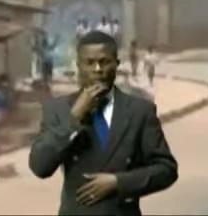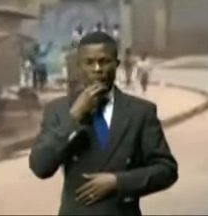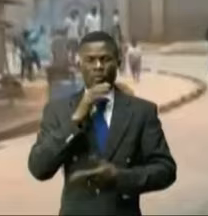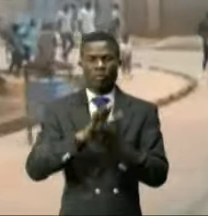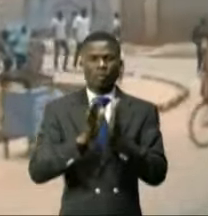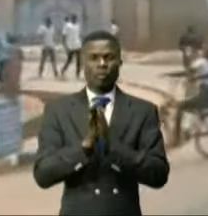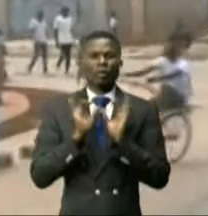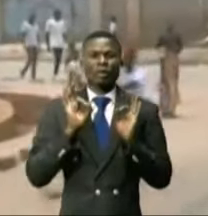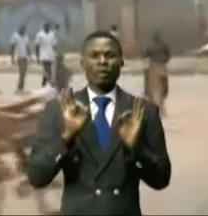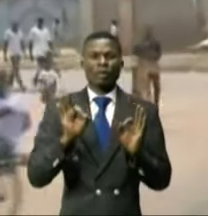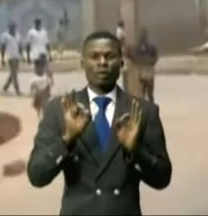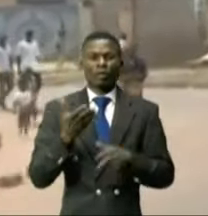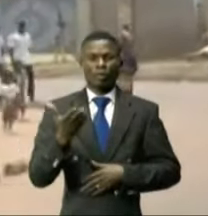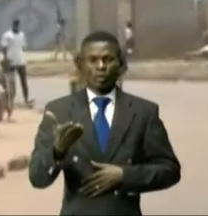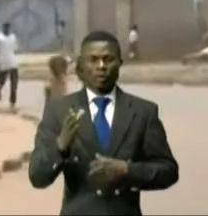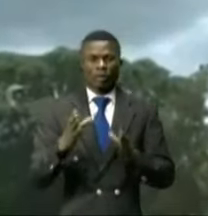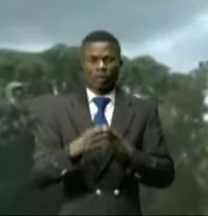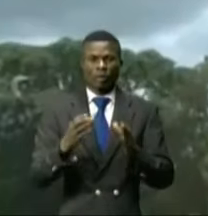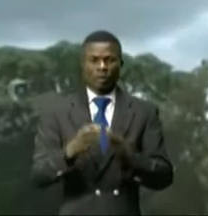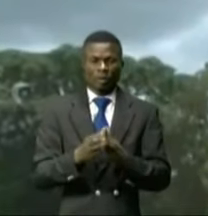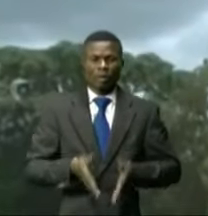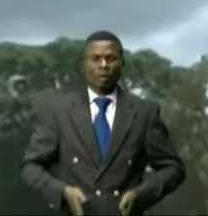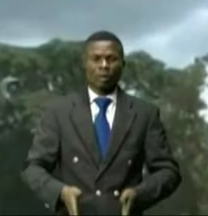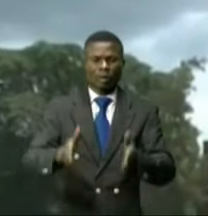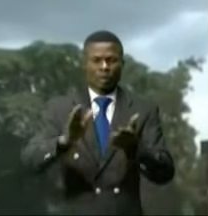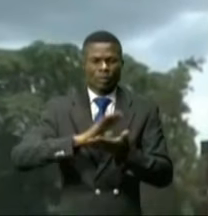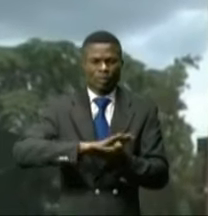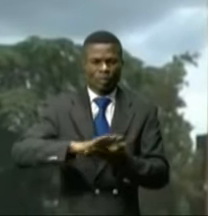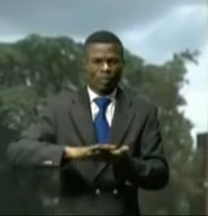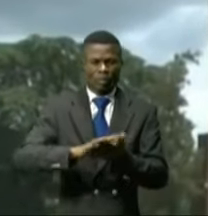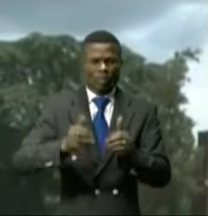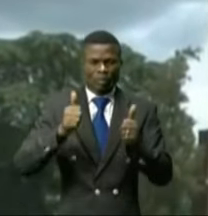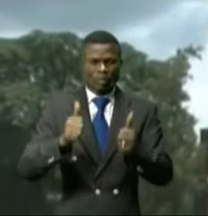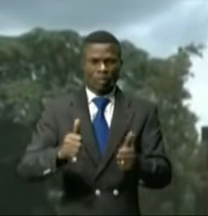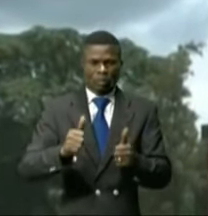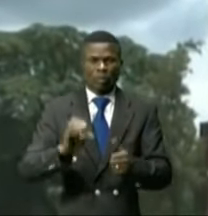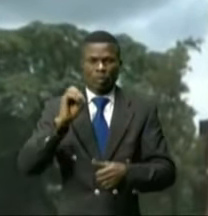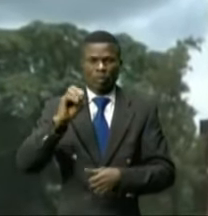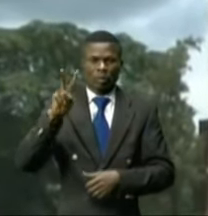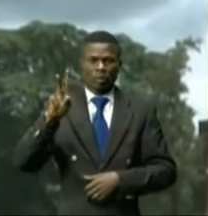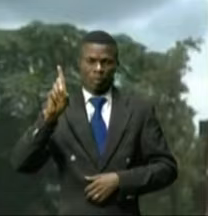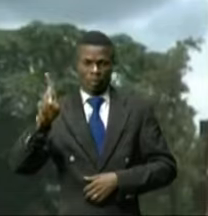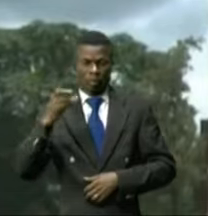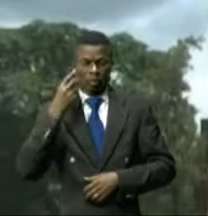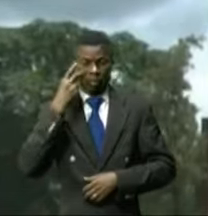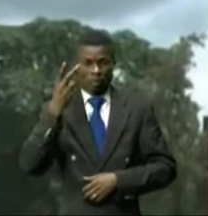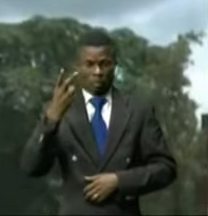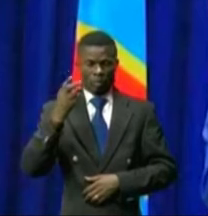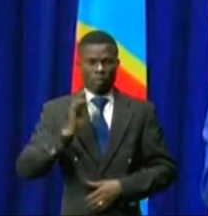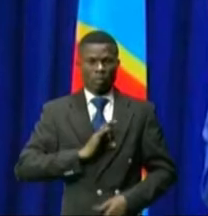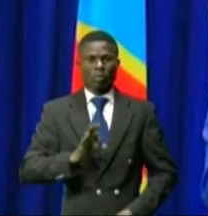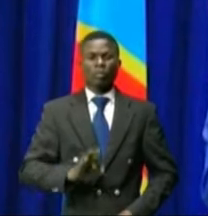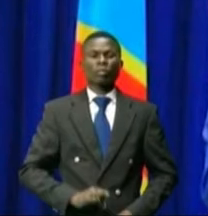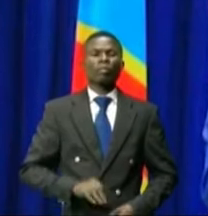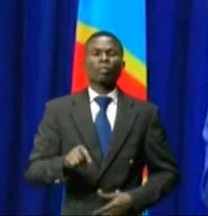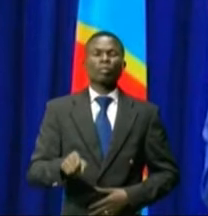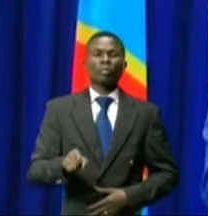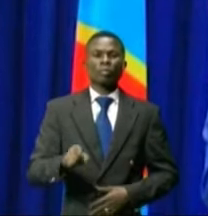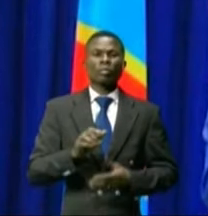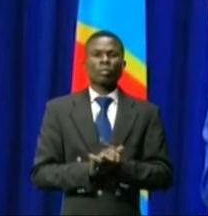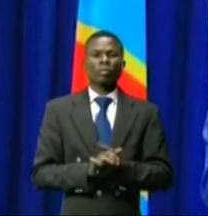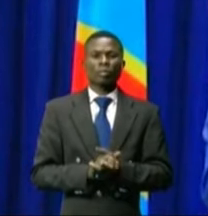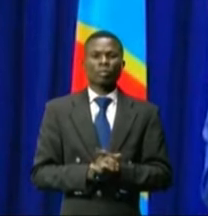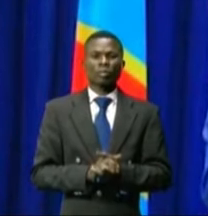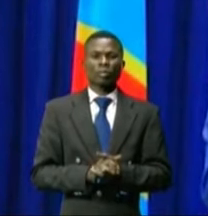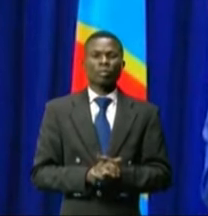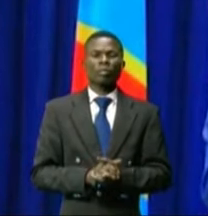une nouvelle robe avec les artères asphaltées par l'OVD dans la vision du chef de l'État Félix-Antoine Tshisekedi